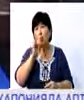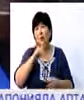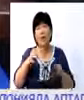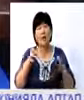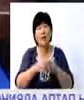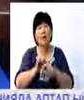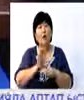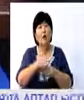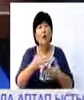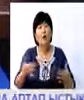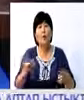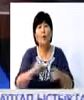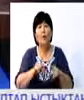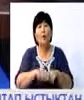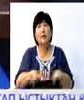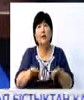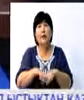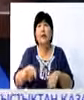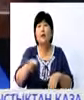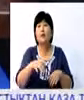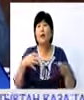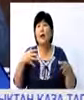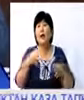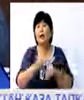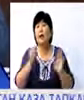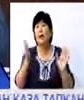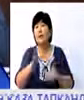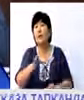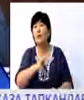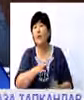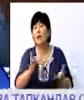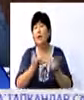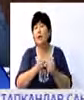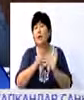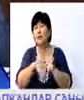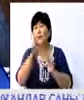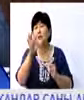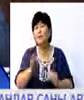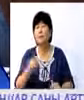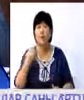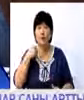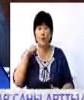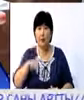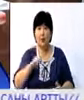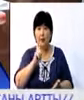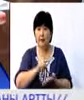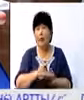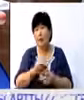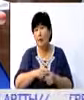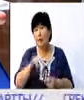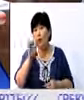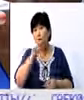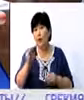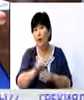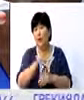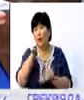компаниялары өнімділікті еселеп азайтты. Республикада қысқартылған табиғат байлығы көлемінің 70% сыр өңіріне тиесілі. Оның үстіне мұнай өңдеу